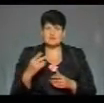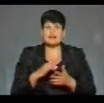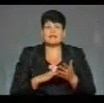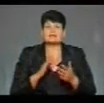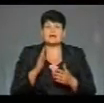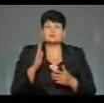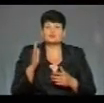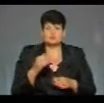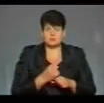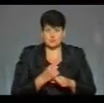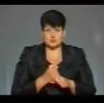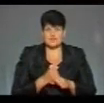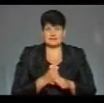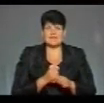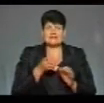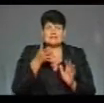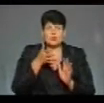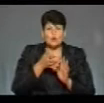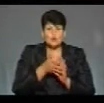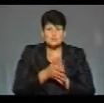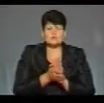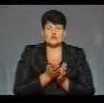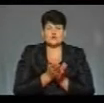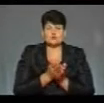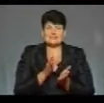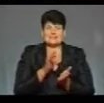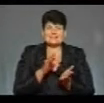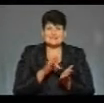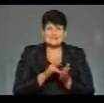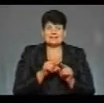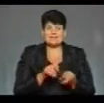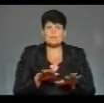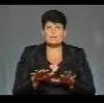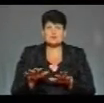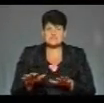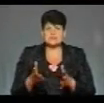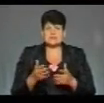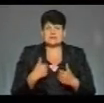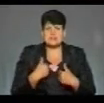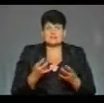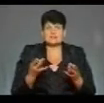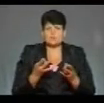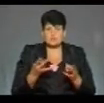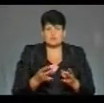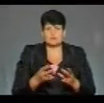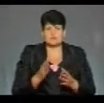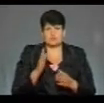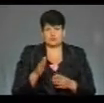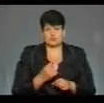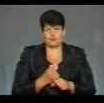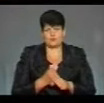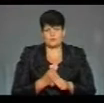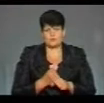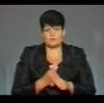будуть працювати саме в інклюзивно-ресурсних центрах на тих посадах, які нам необхідні надалі будуть в роботі.